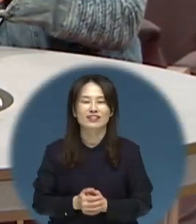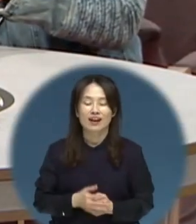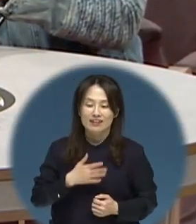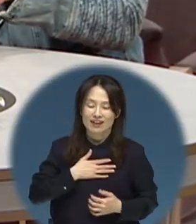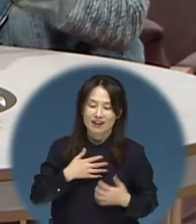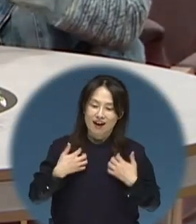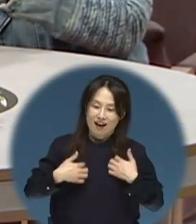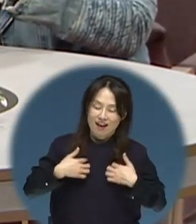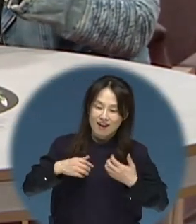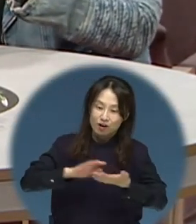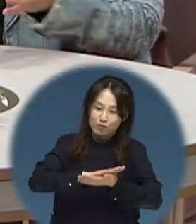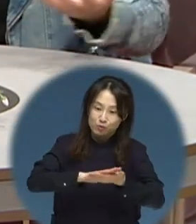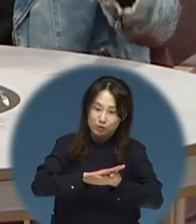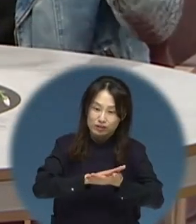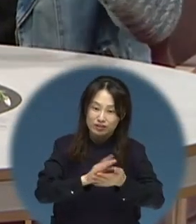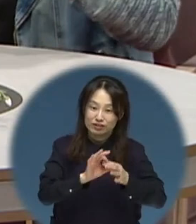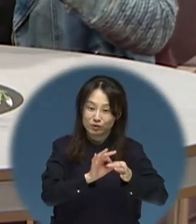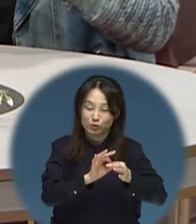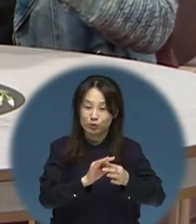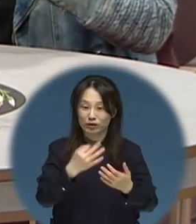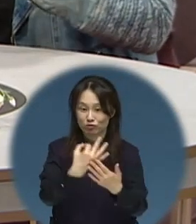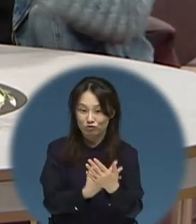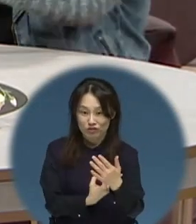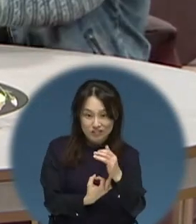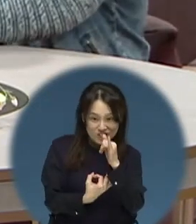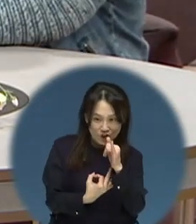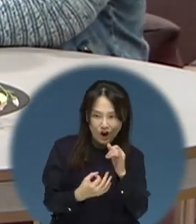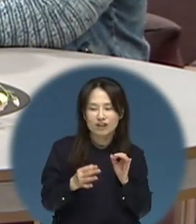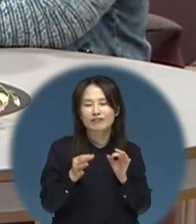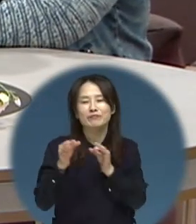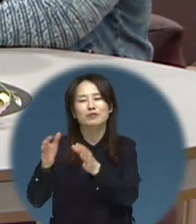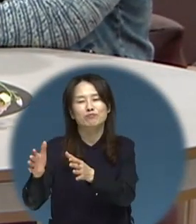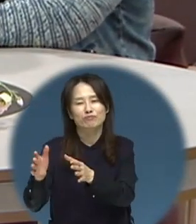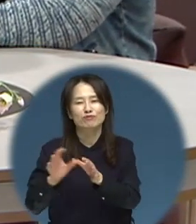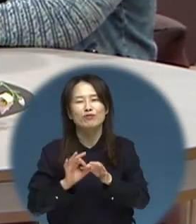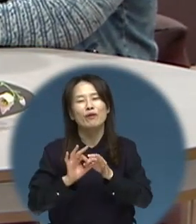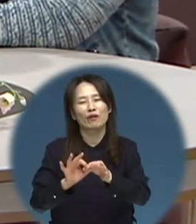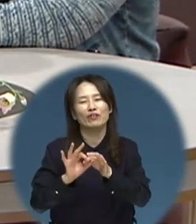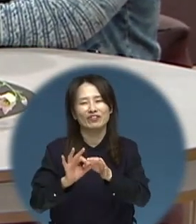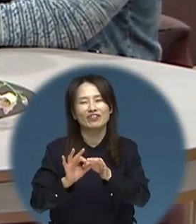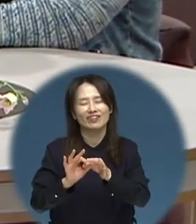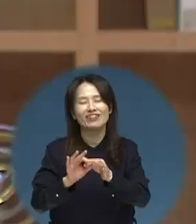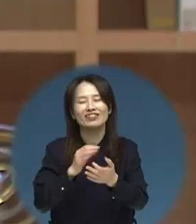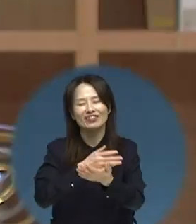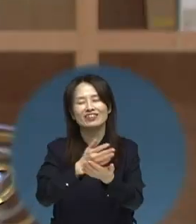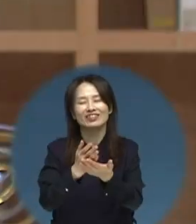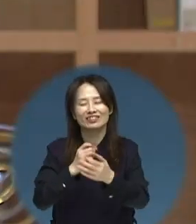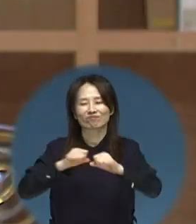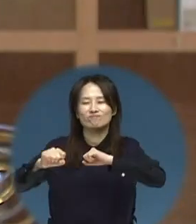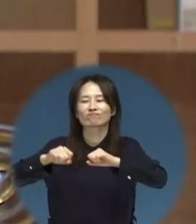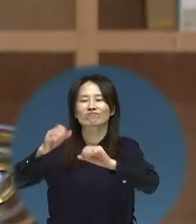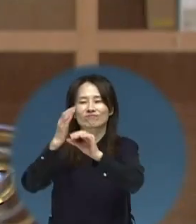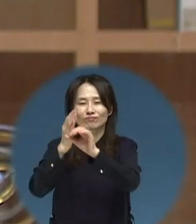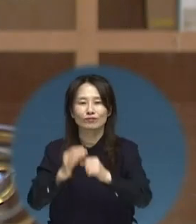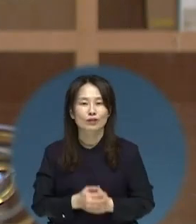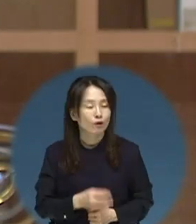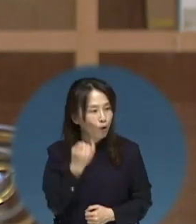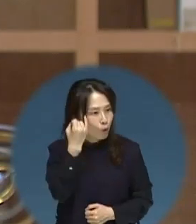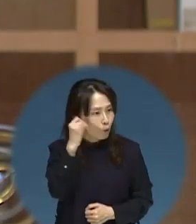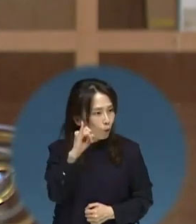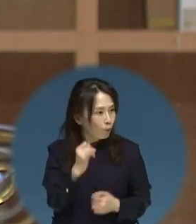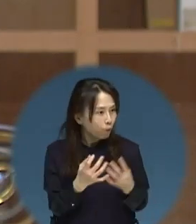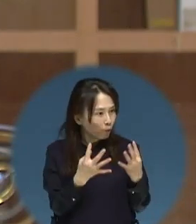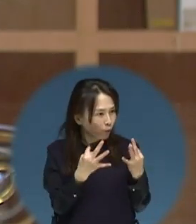즐거운 놀이들, 즐거운 문화나 나를 위한 것들이 기부에 이어질 수 있게 이렇게 하고 있는 거예요. 아이디어가